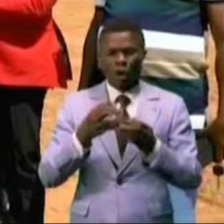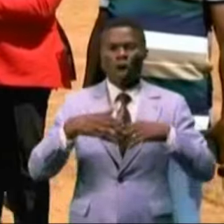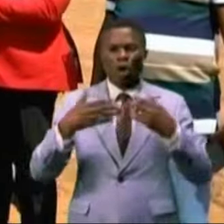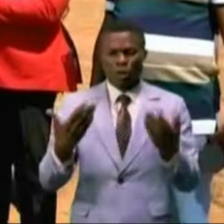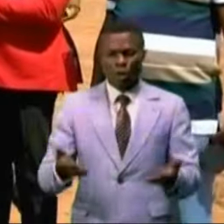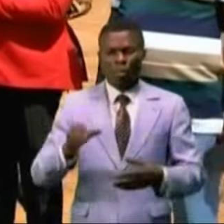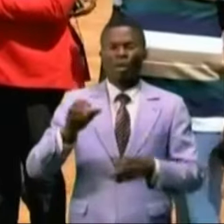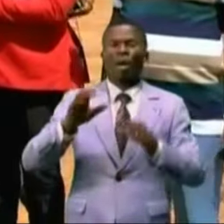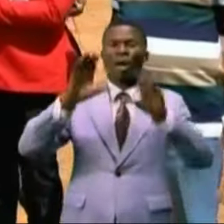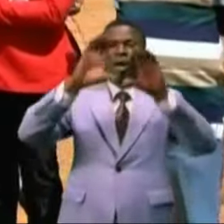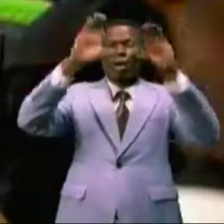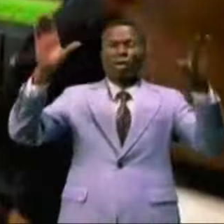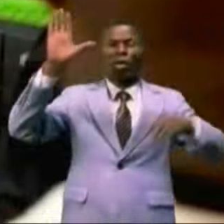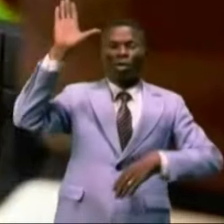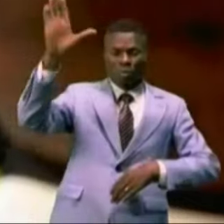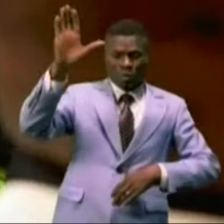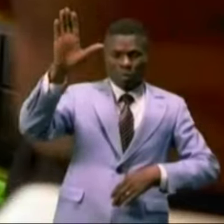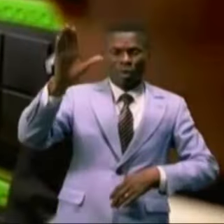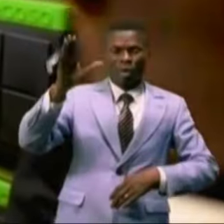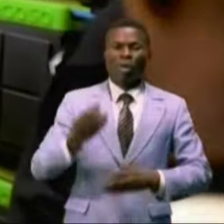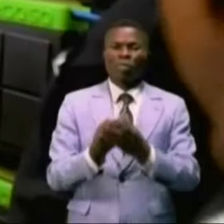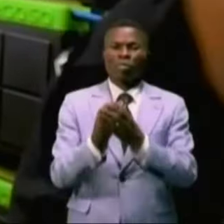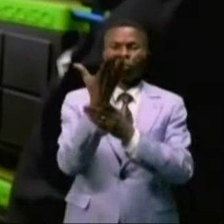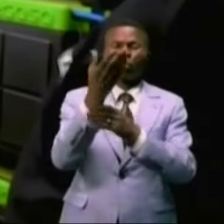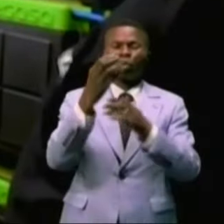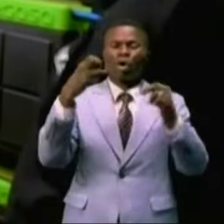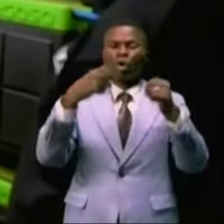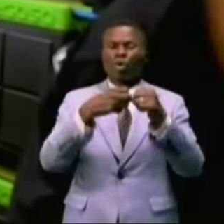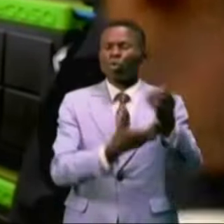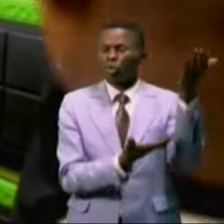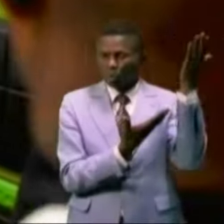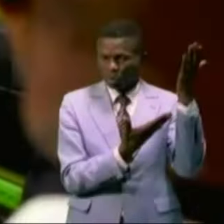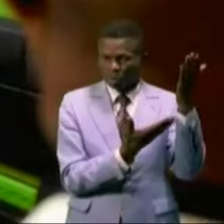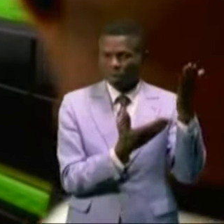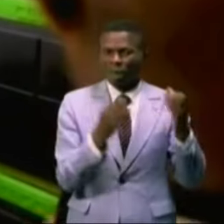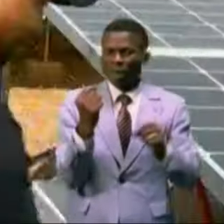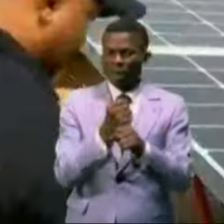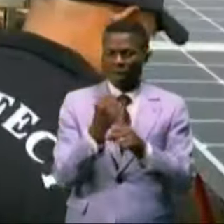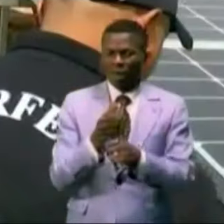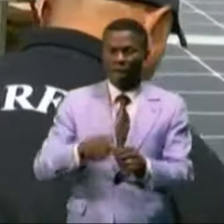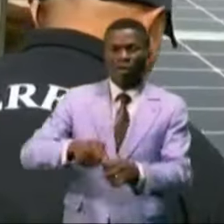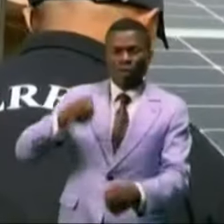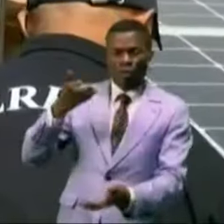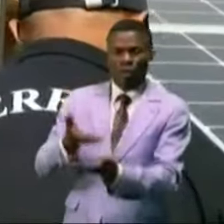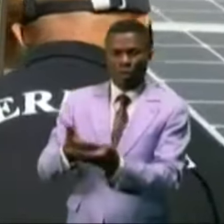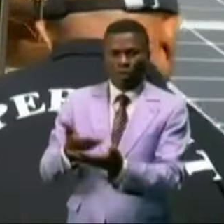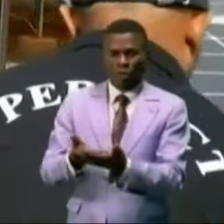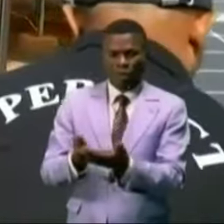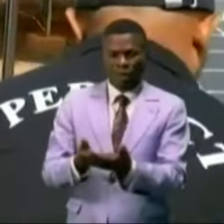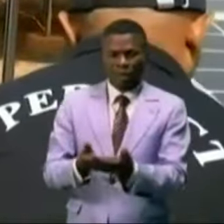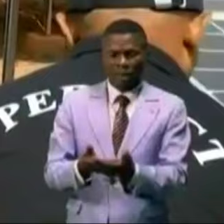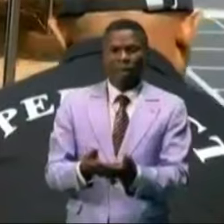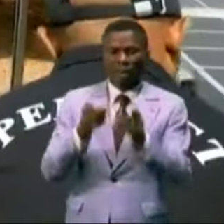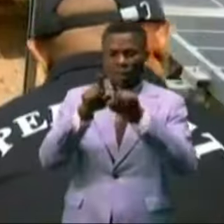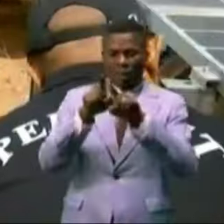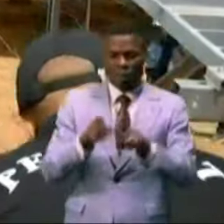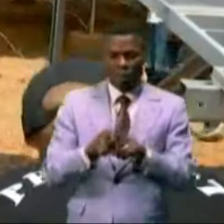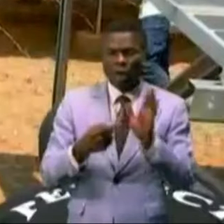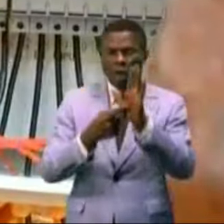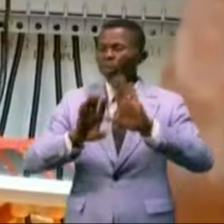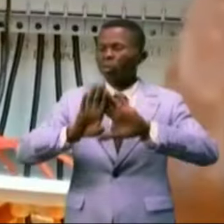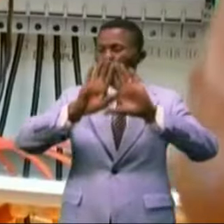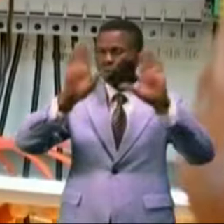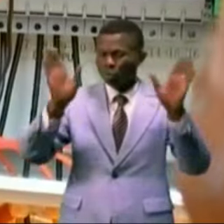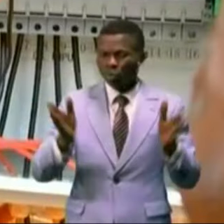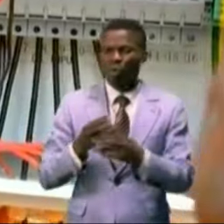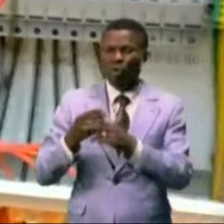panneaux sont rassemblés en régie pour produire l'énergie nécessaire au fonctionnement de cette centrale, tout en effectuant, au vu de tous, le